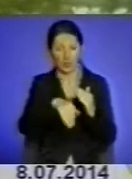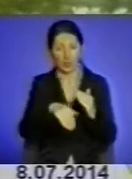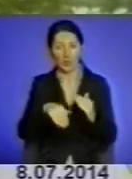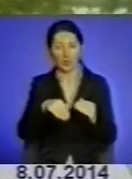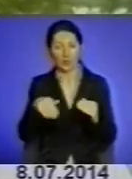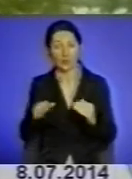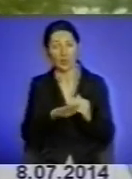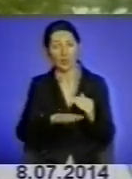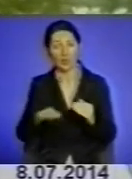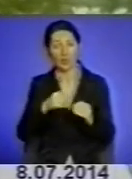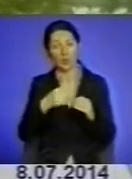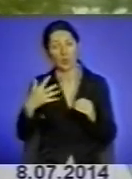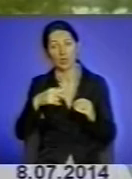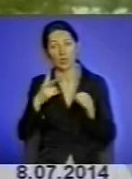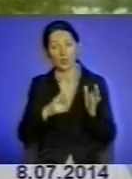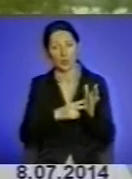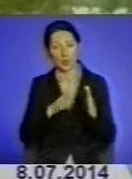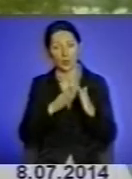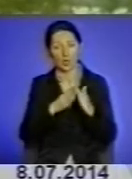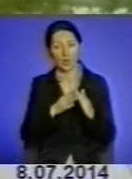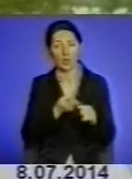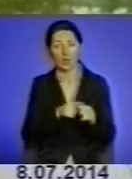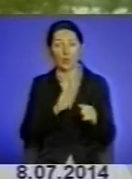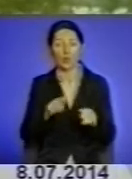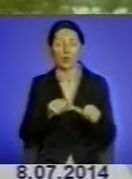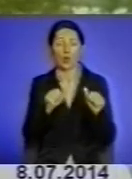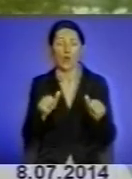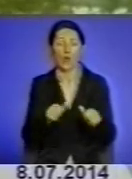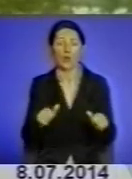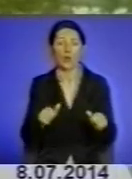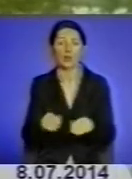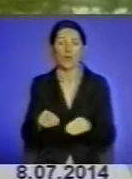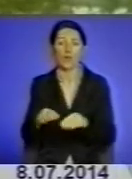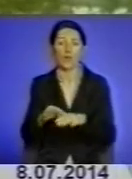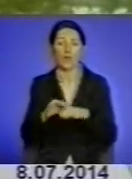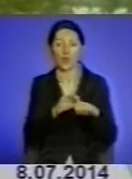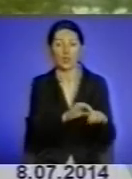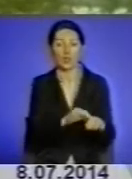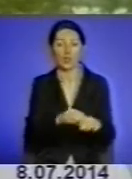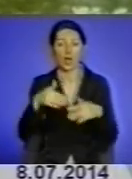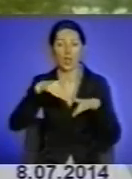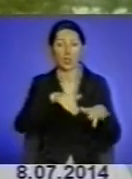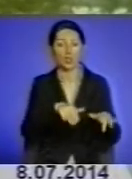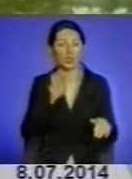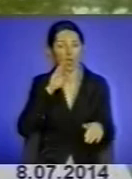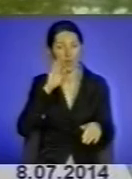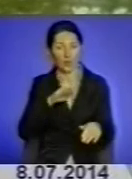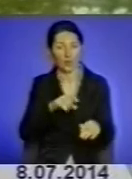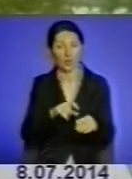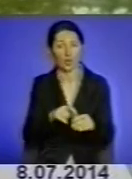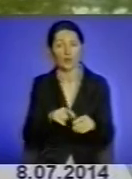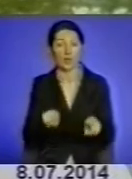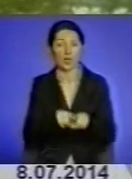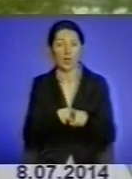будуть формувати виведення сточних вод на дорогу, яка буде робитися. Тобто буде робитися все в комплексі. І проїжджа частина, і ті два двори,